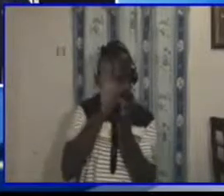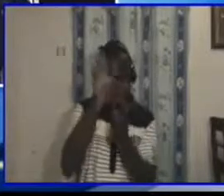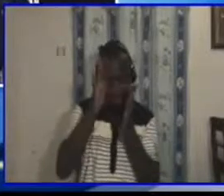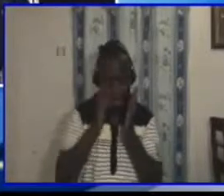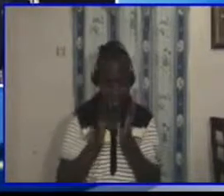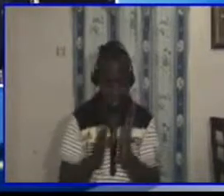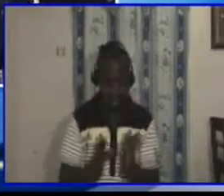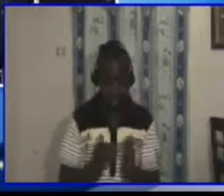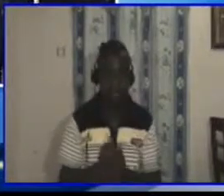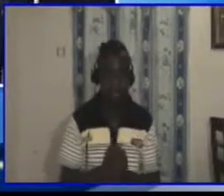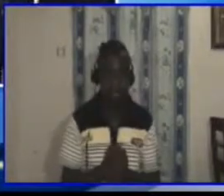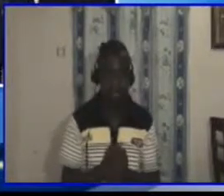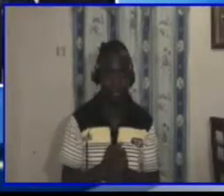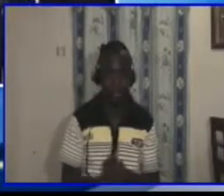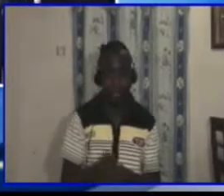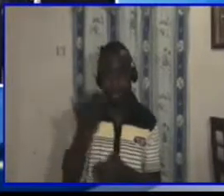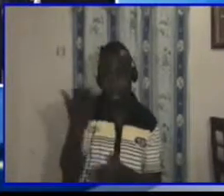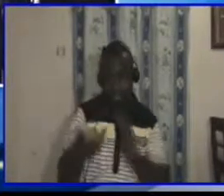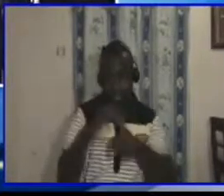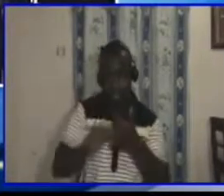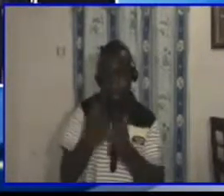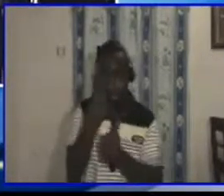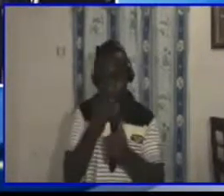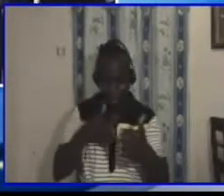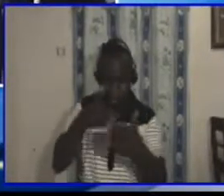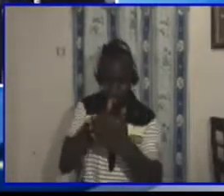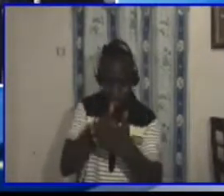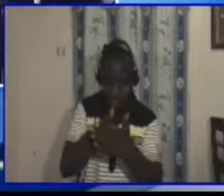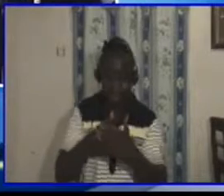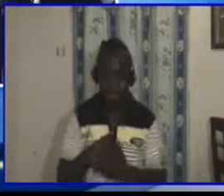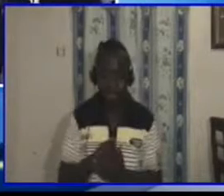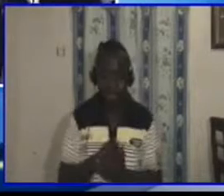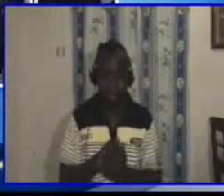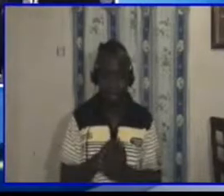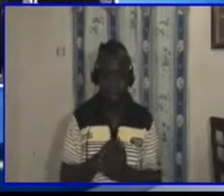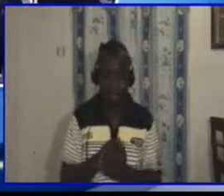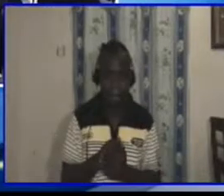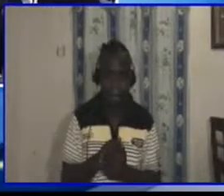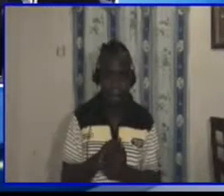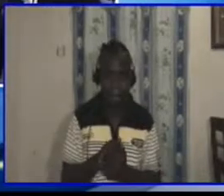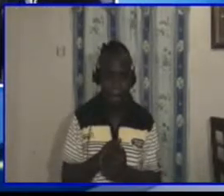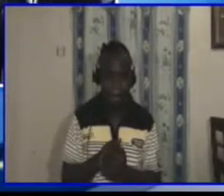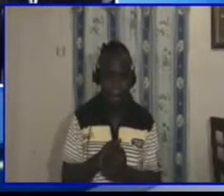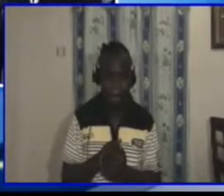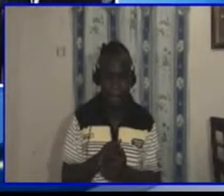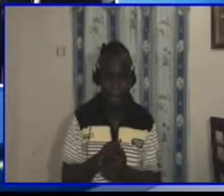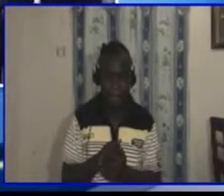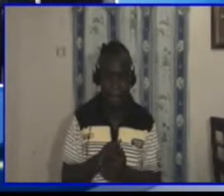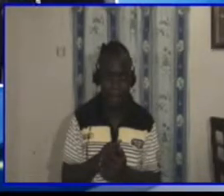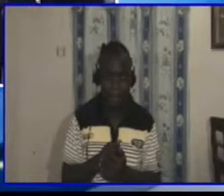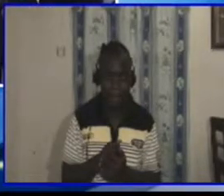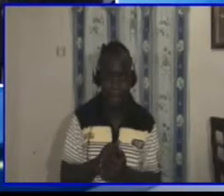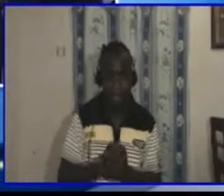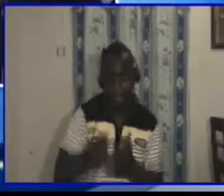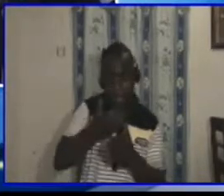e tutte uscirono per incontrare lo sposo ma poi